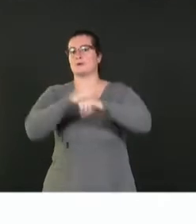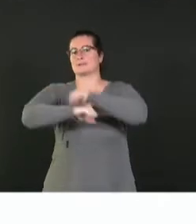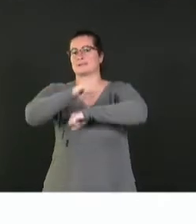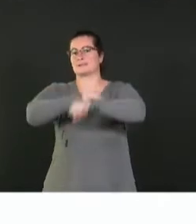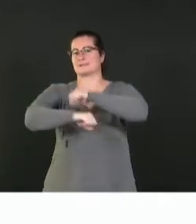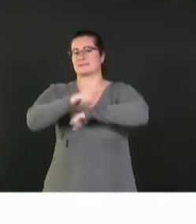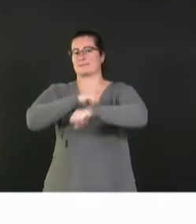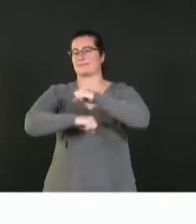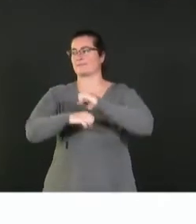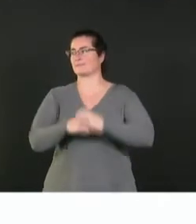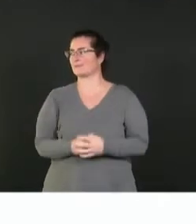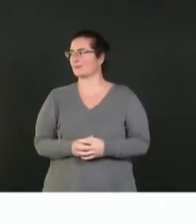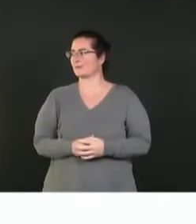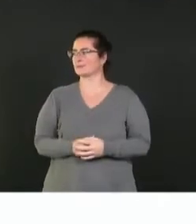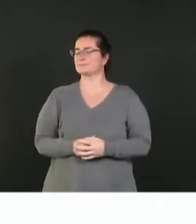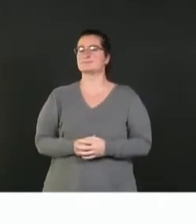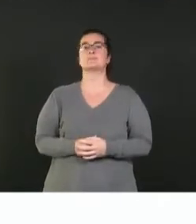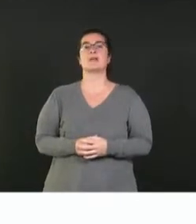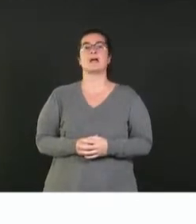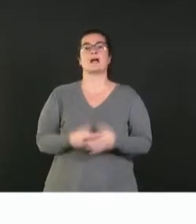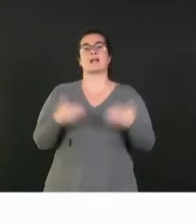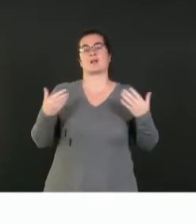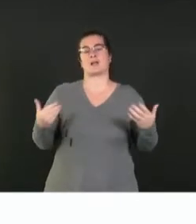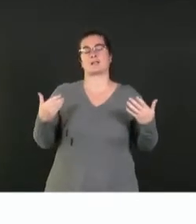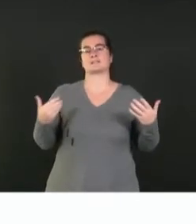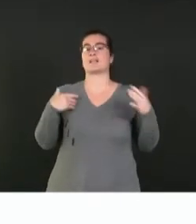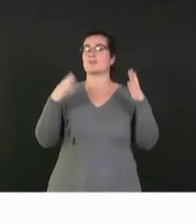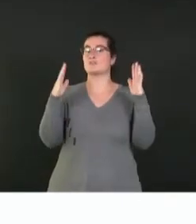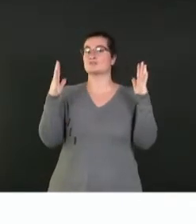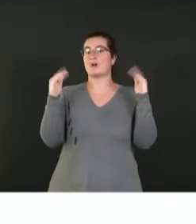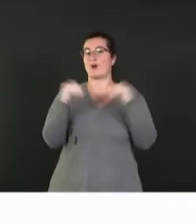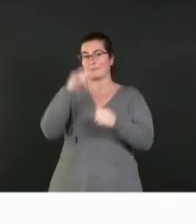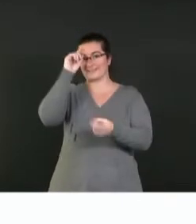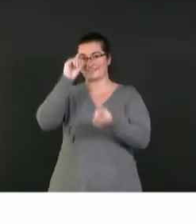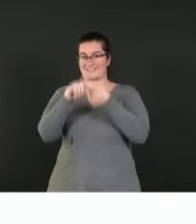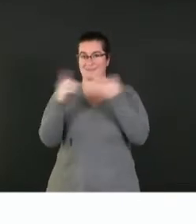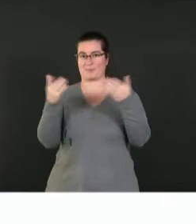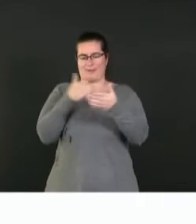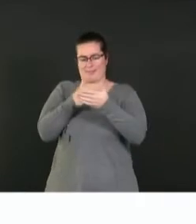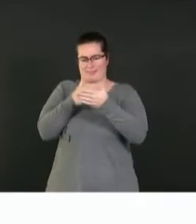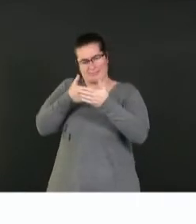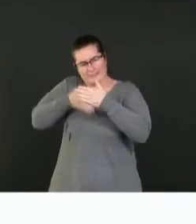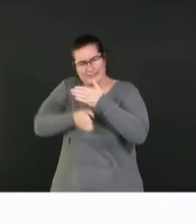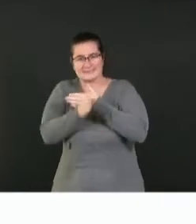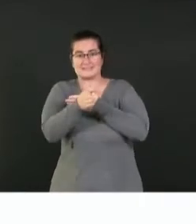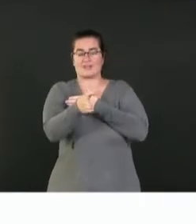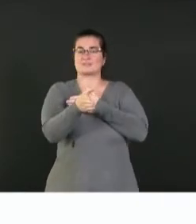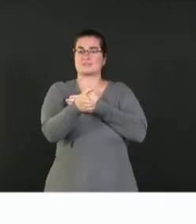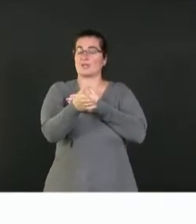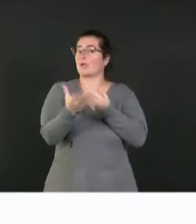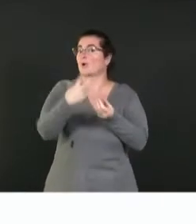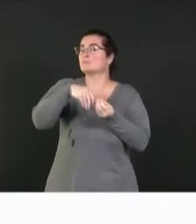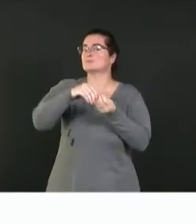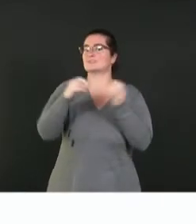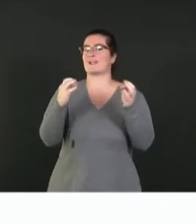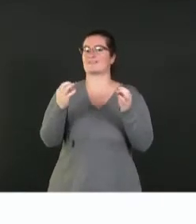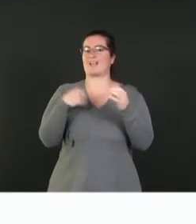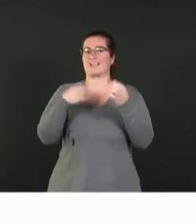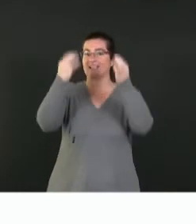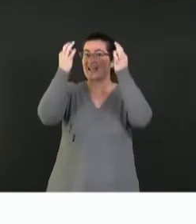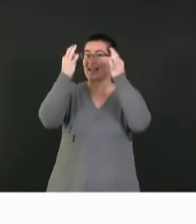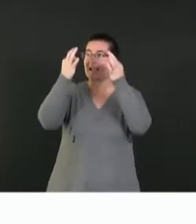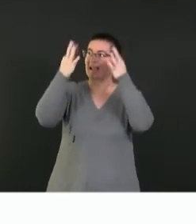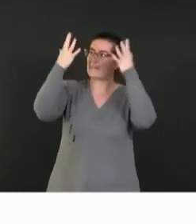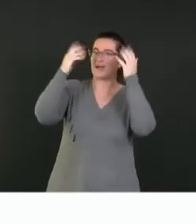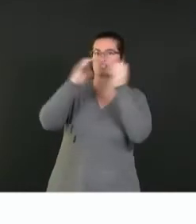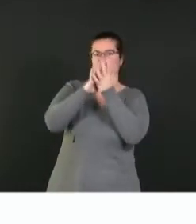est dans un forum qui parle de la résilience. La résilience, on va aussi beaucoup parler de tout ce qui est changement climatique, parce qu'aujourd'hui, on a